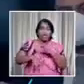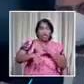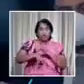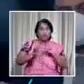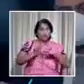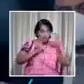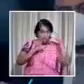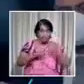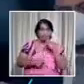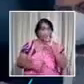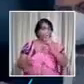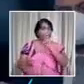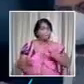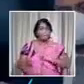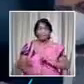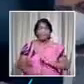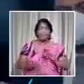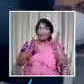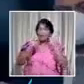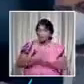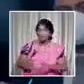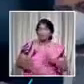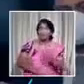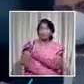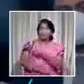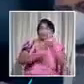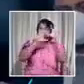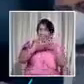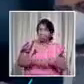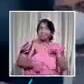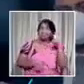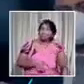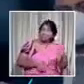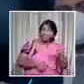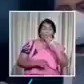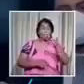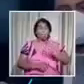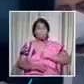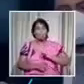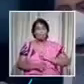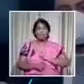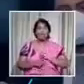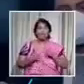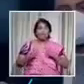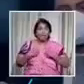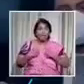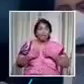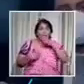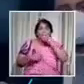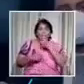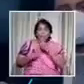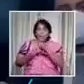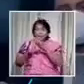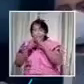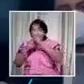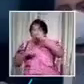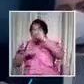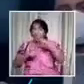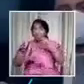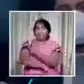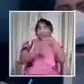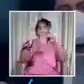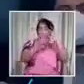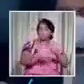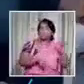කියලා අපට බැන්නා අන්තිමට වැක්සින් ගේනල්ලා ඒගොල්ලෝ අපිට බලින්න ගත්තා හරියට අපි පැණි පස්සේ ඒගොල්ලෝ වැක්සින් ගෙනා වගේ